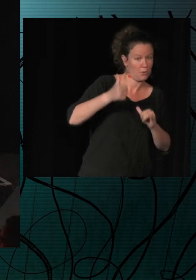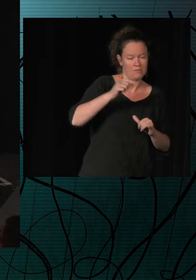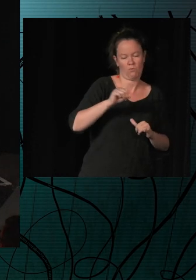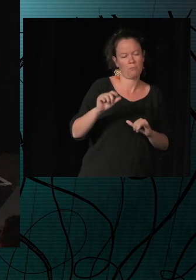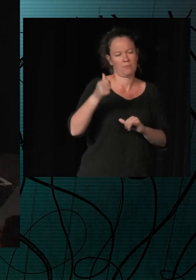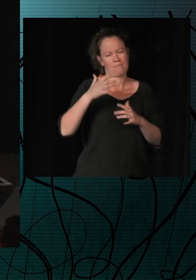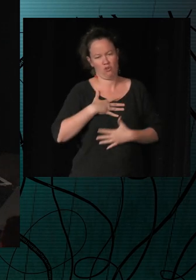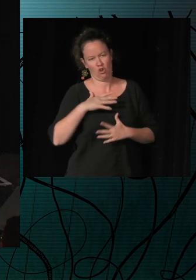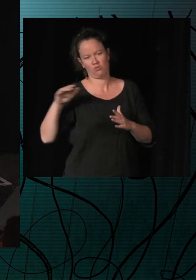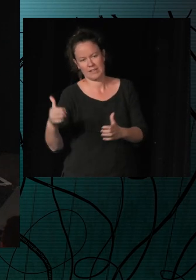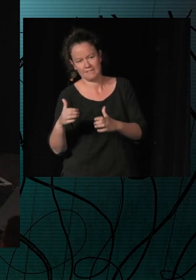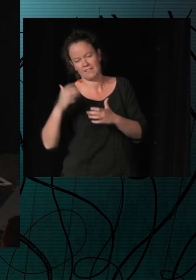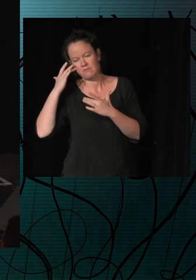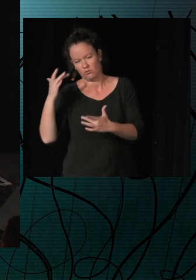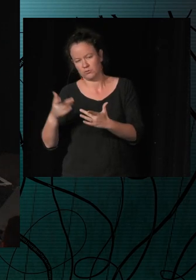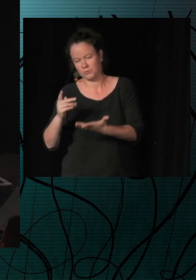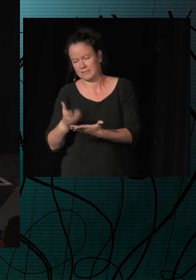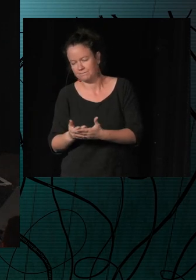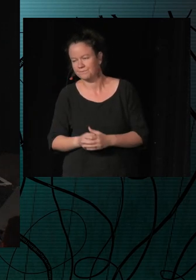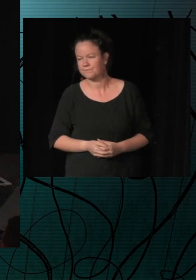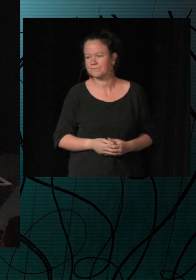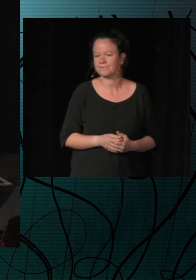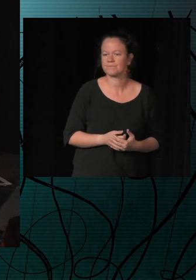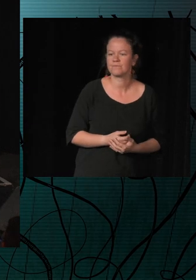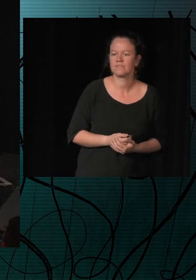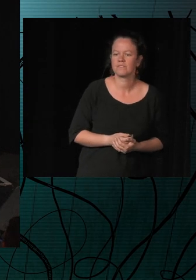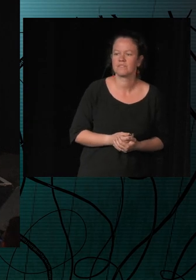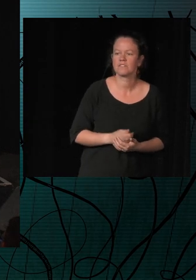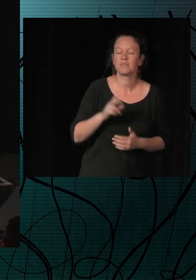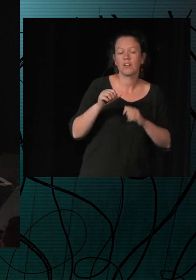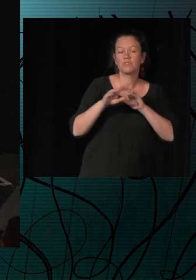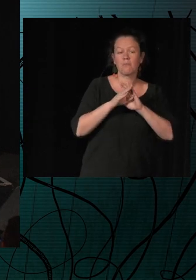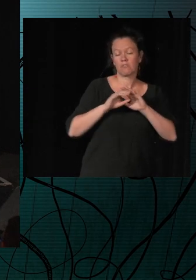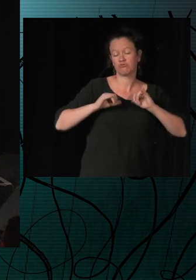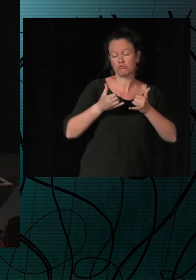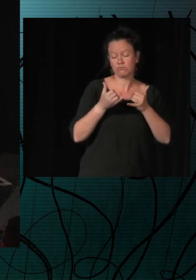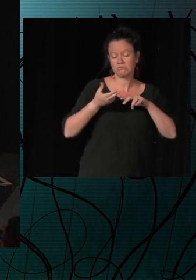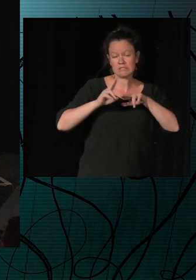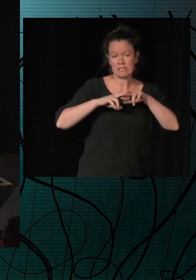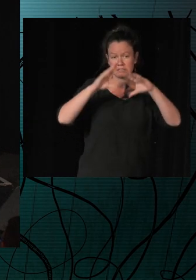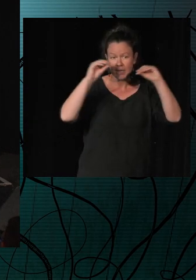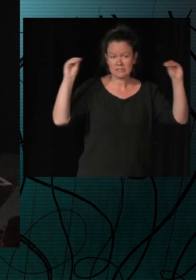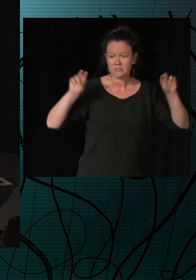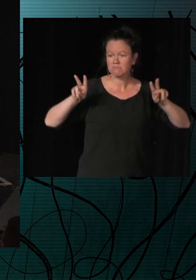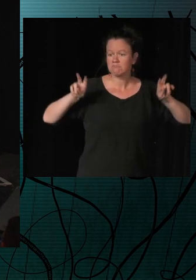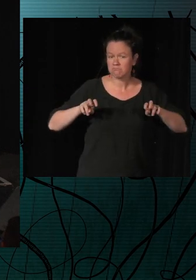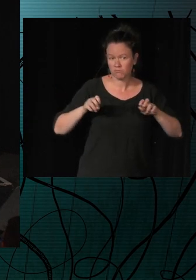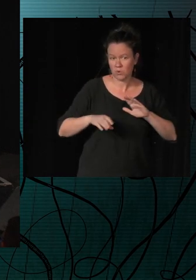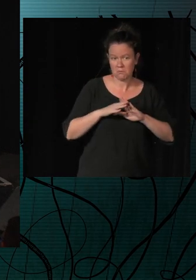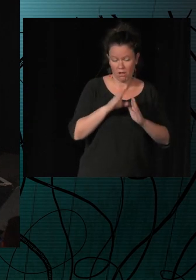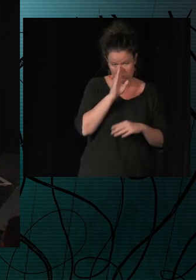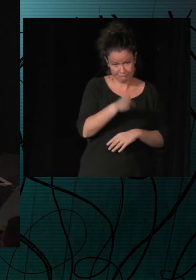la narration même si de toute façon au début de Dead Space on est vraiment sur des rails donc il y a pas non plus énormément de de choix cruciaux à